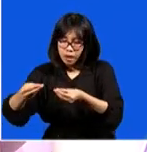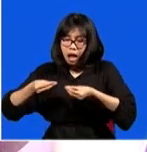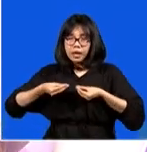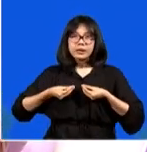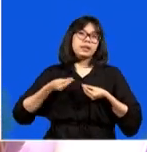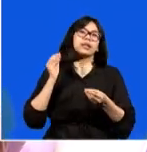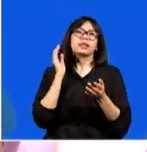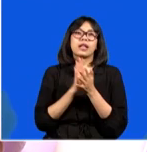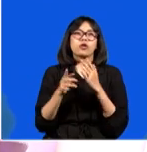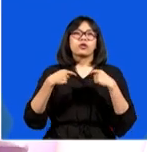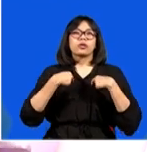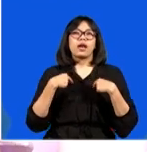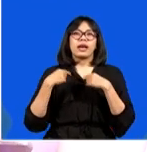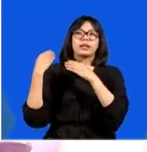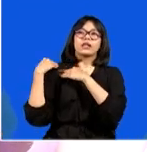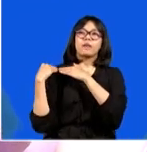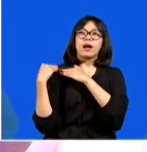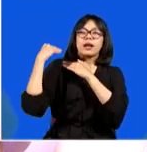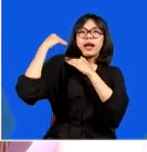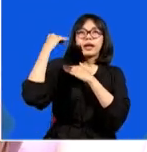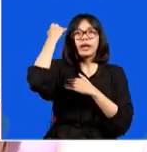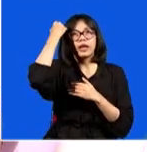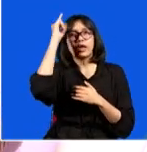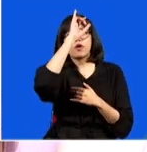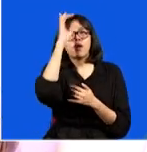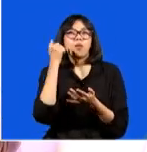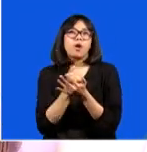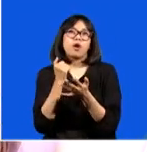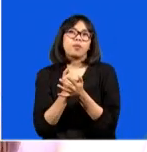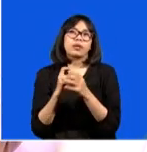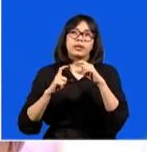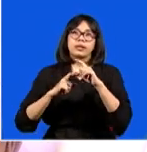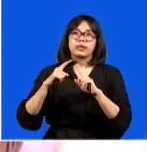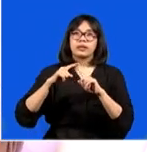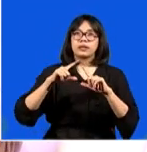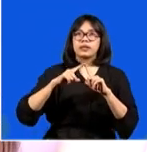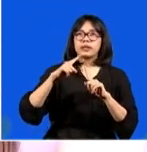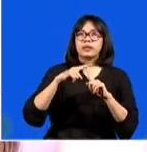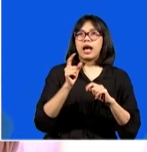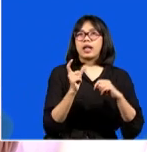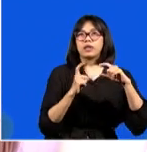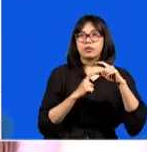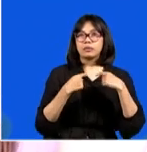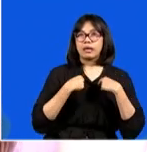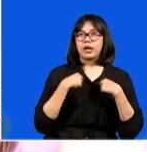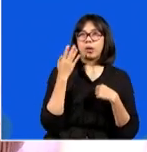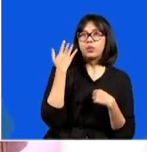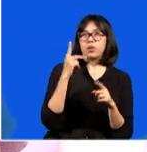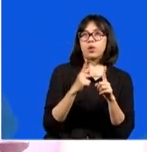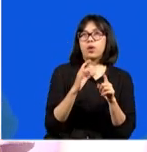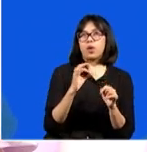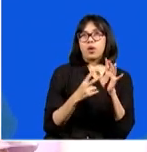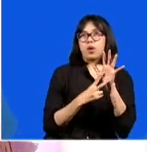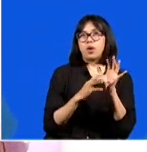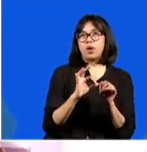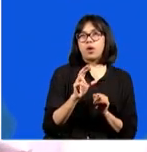dapat Terus berinovasi walaupun status saya kemarin itu honorer tapi tak menyurutkan tekad saya untuk terus